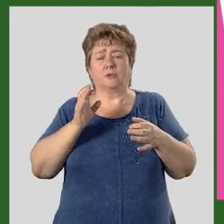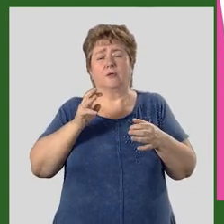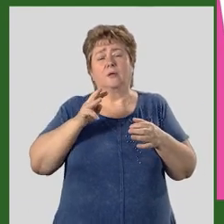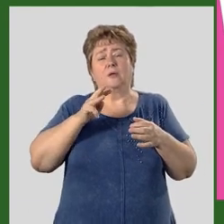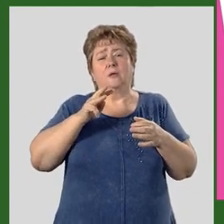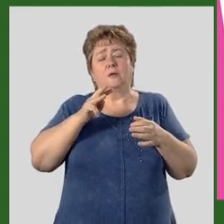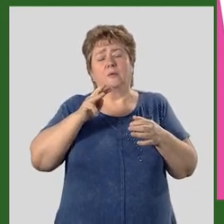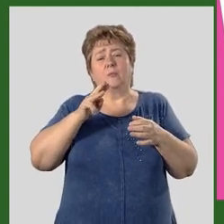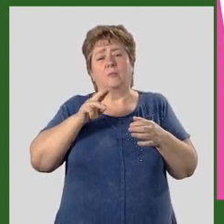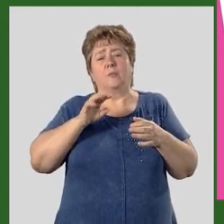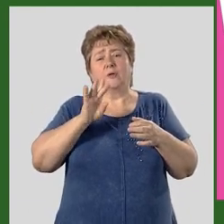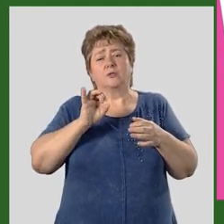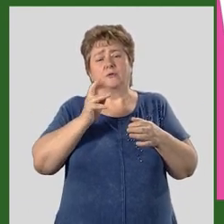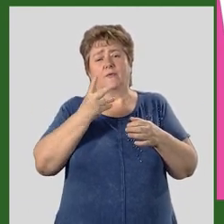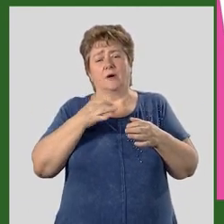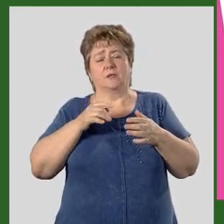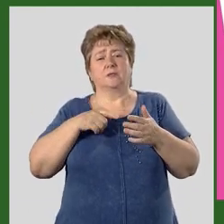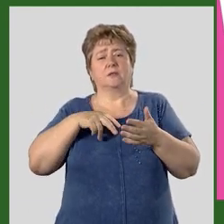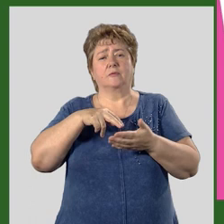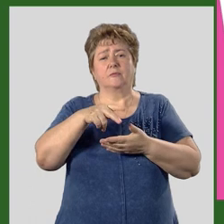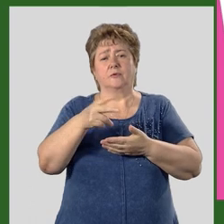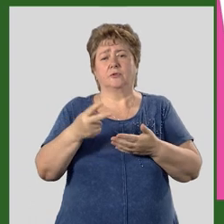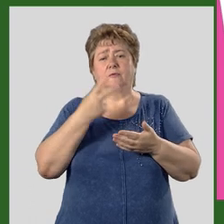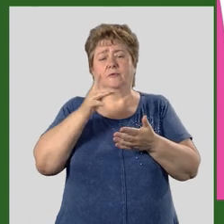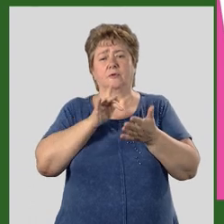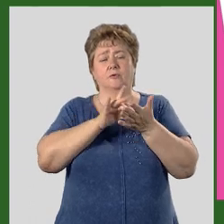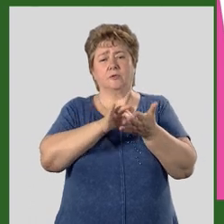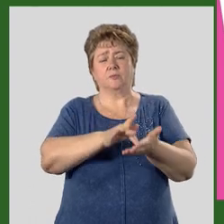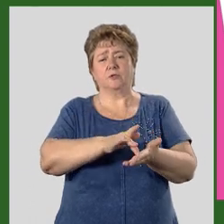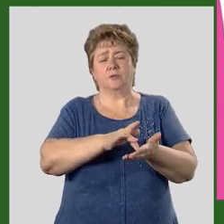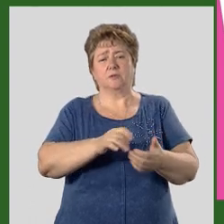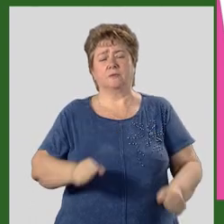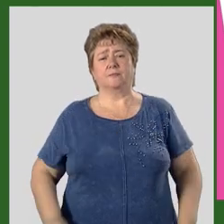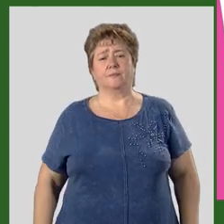Николай Михайлович Пржевальский вышел во второй экспедиции?